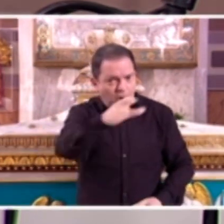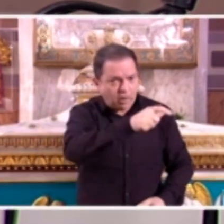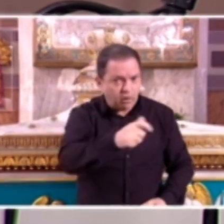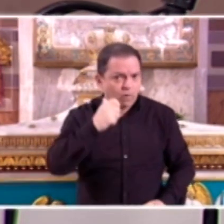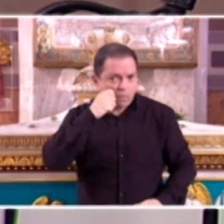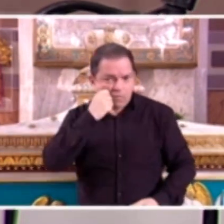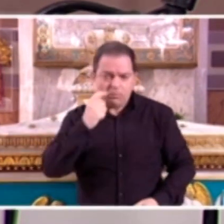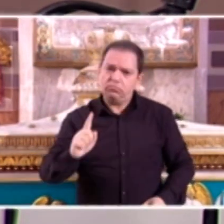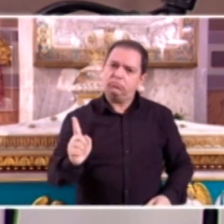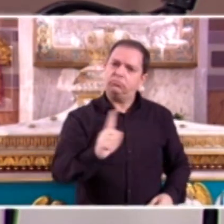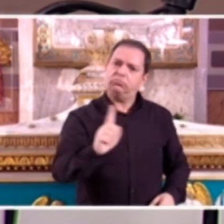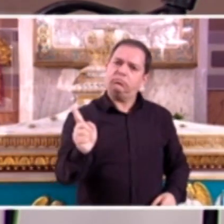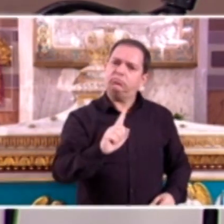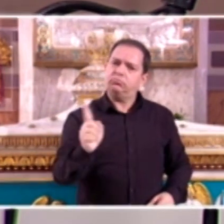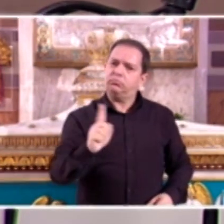εαυτό.